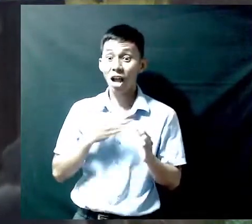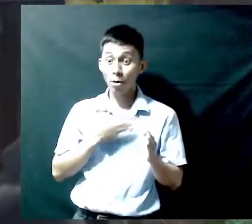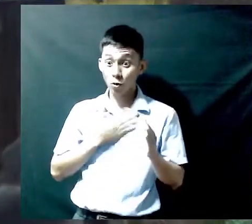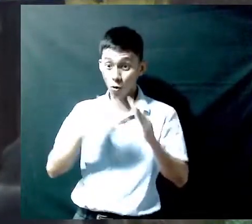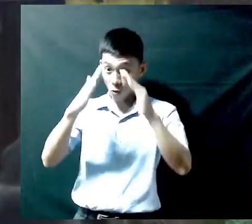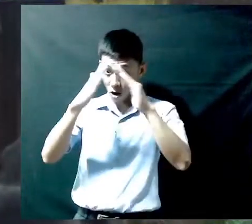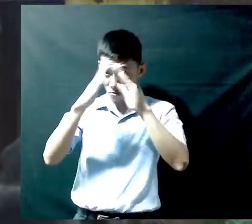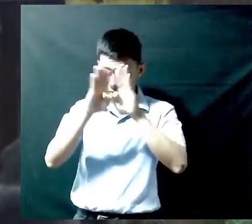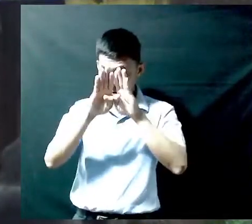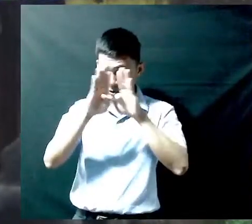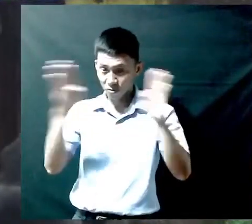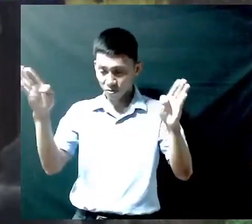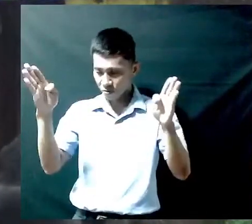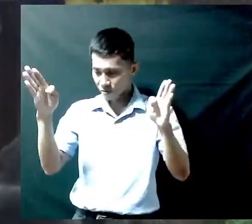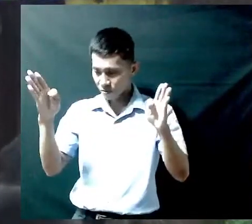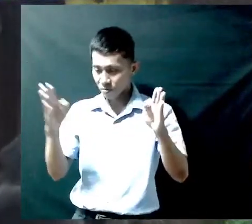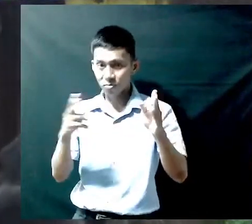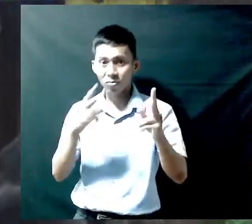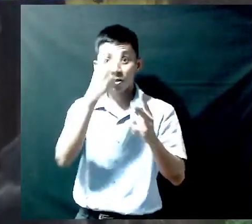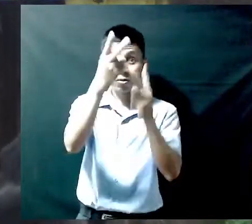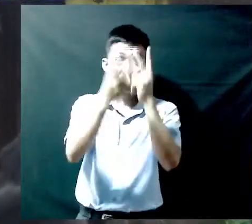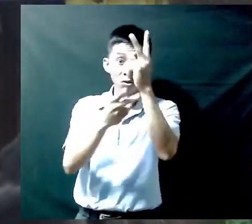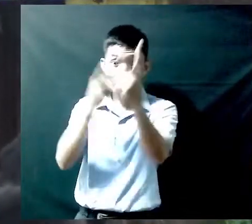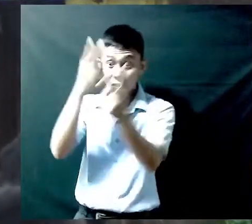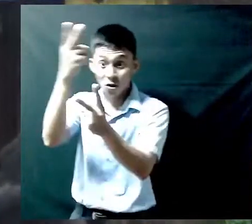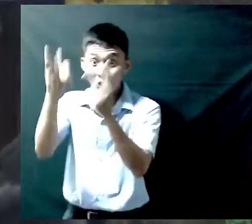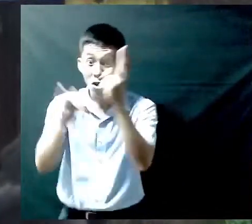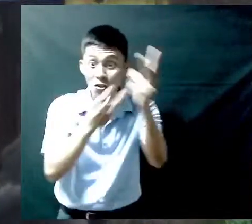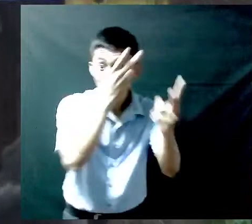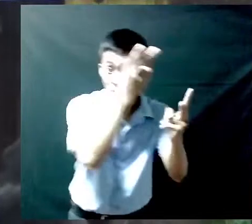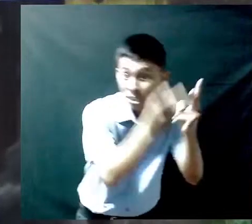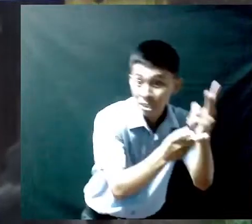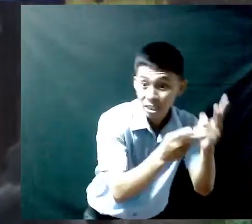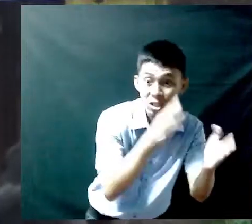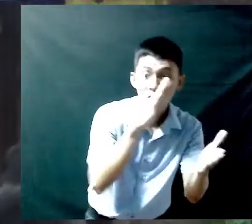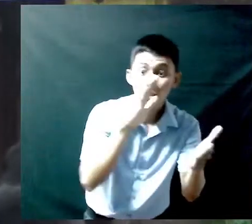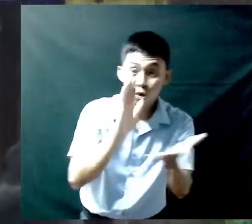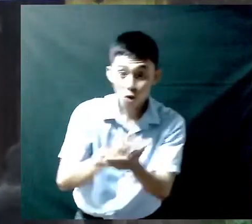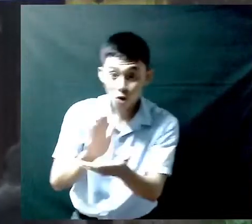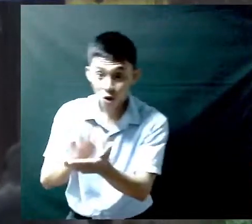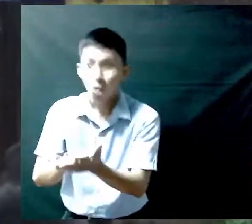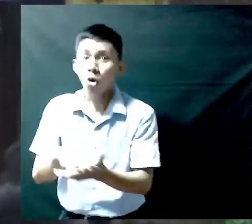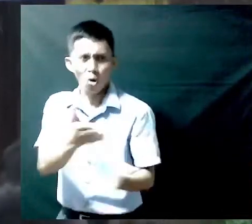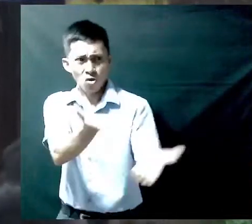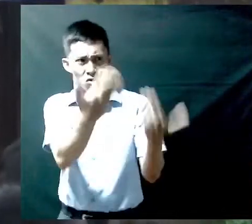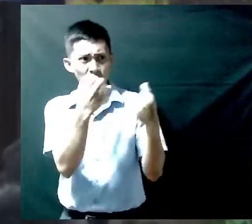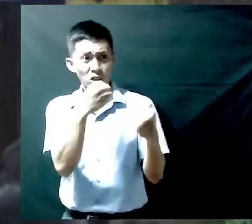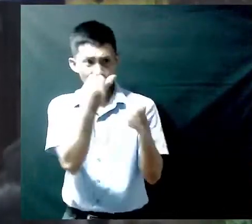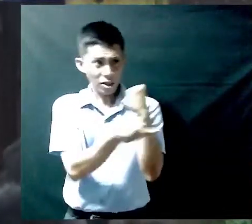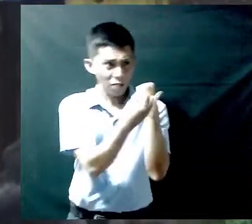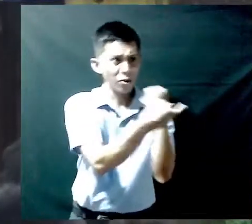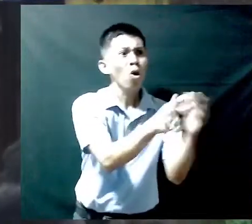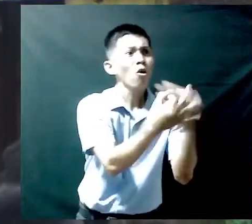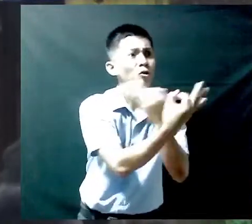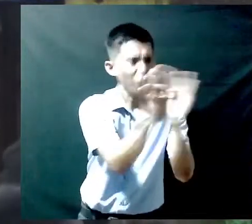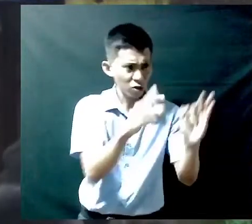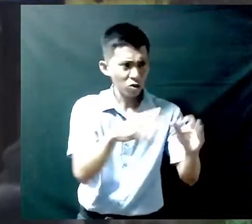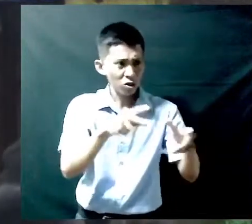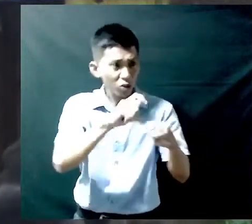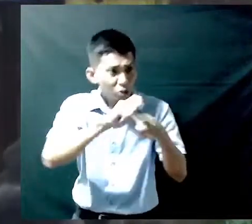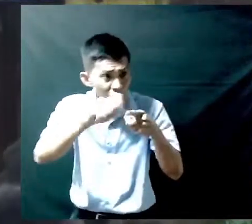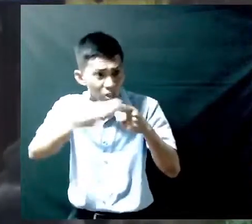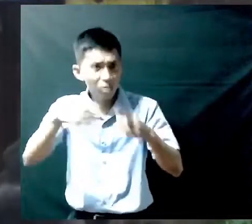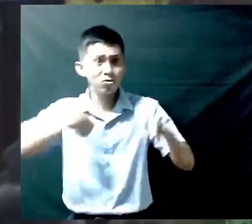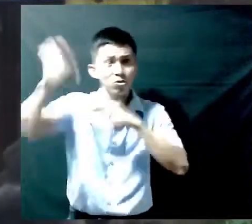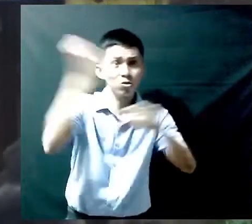to the school, and offered free martial arts training. Aba, yung mga gang member, nagkaroon ng